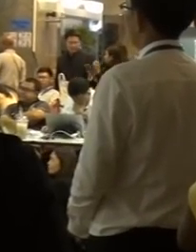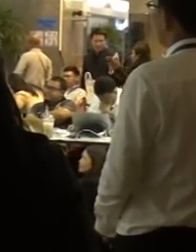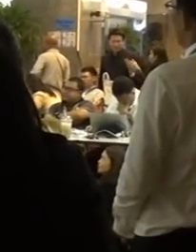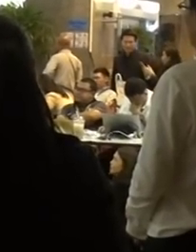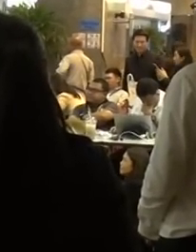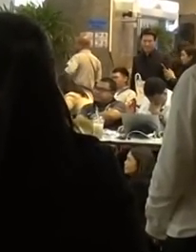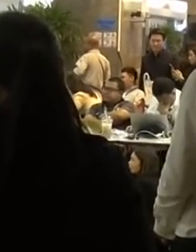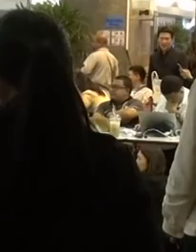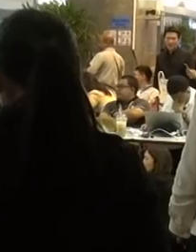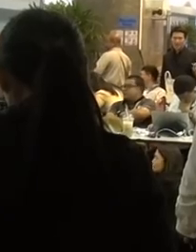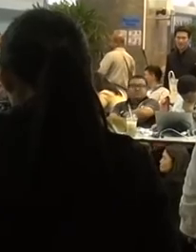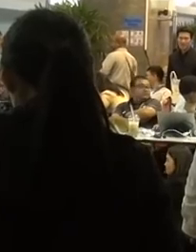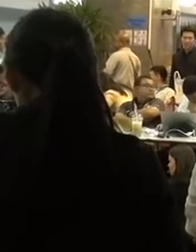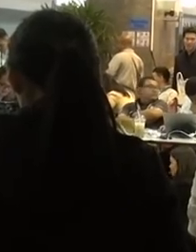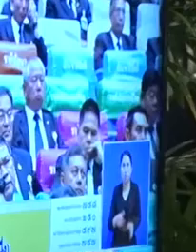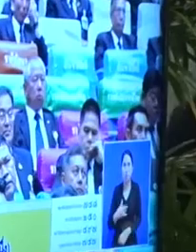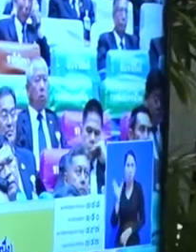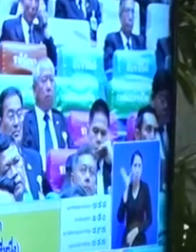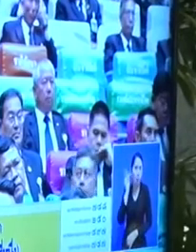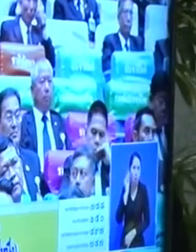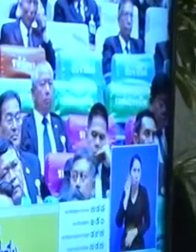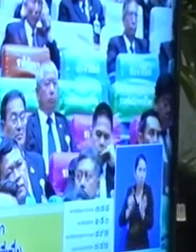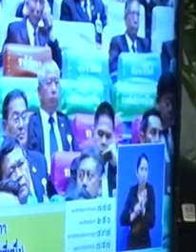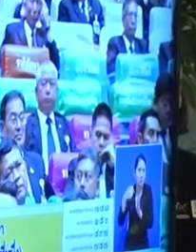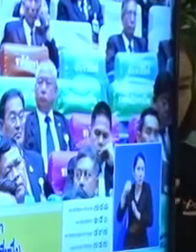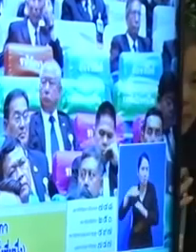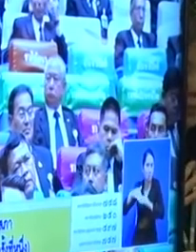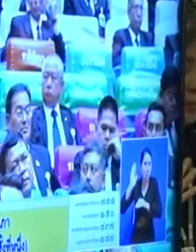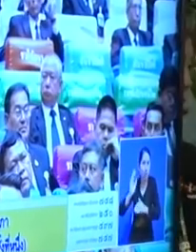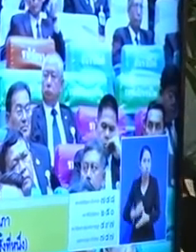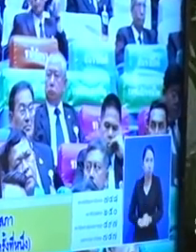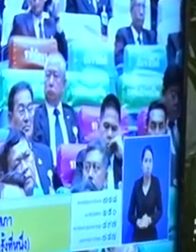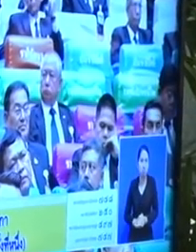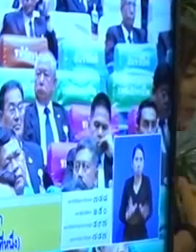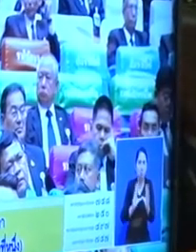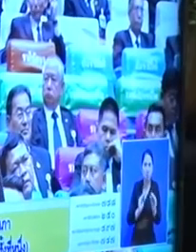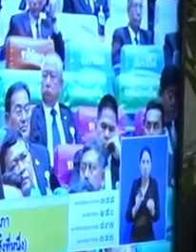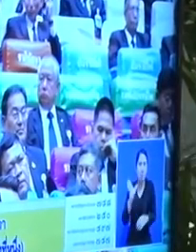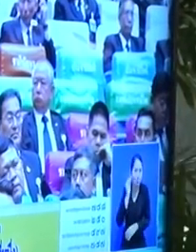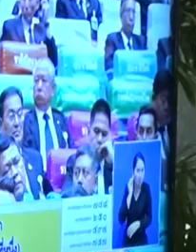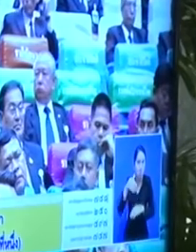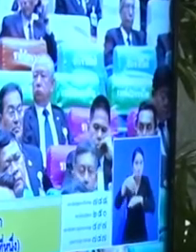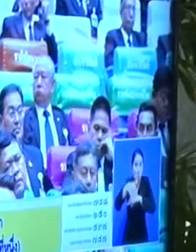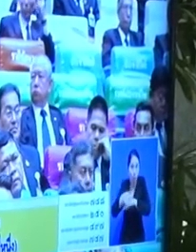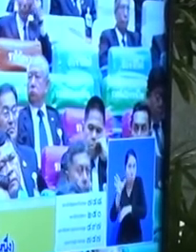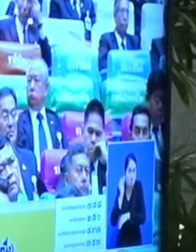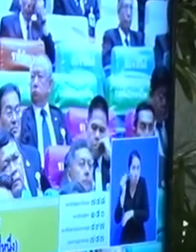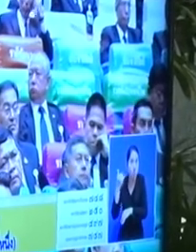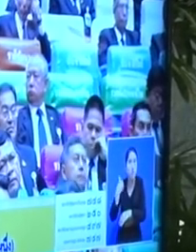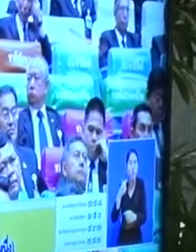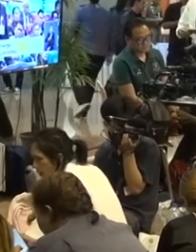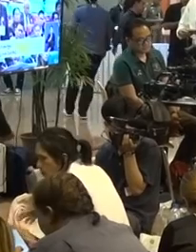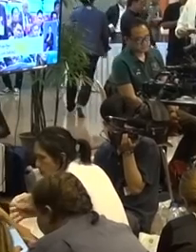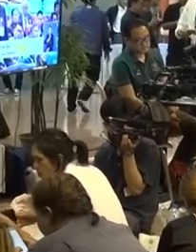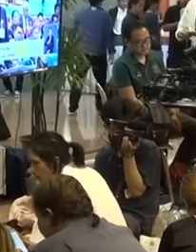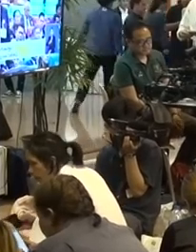มืองเฉพาะในพรรคพลังประชารัฐก็มีด้วยกันเป็น10กลุ่มส่วนพรรคร่วมรัฐบาลขนาดกลางก็มีประชาธิปั